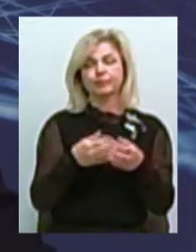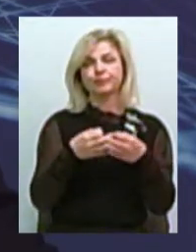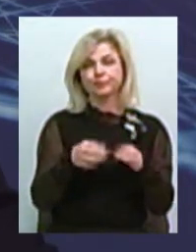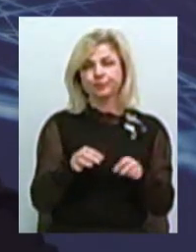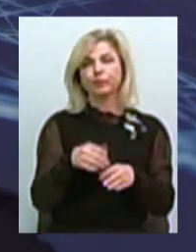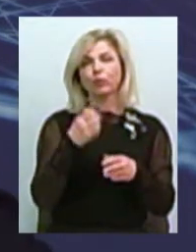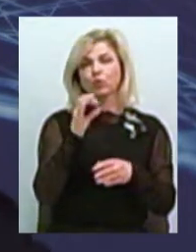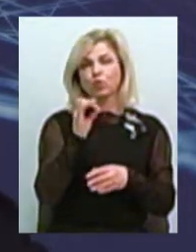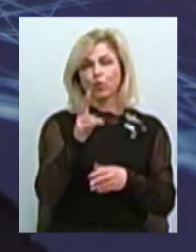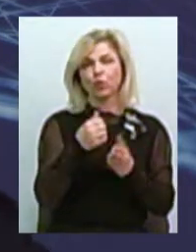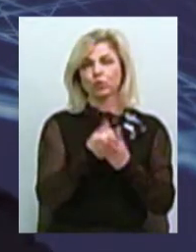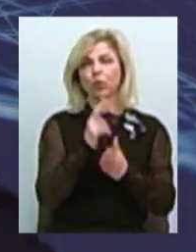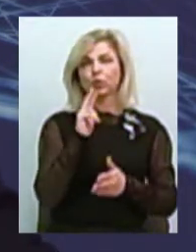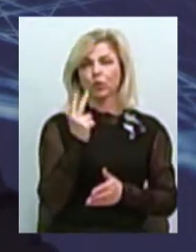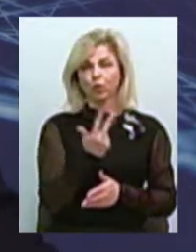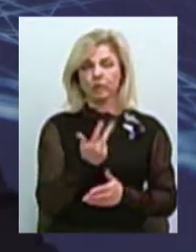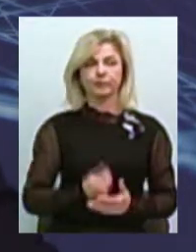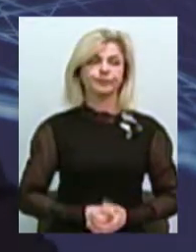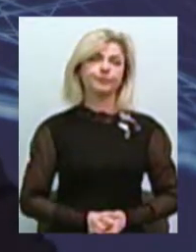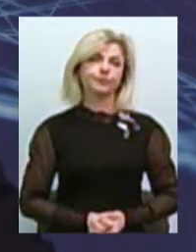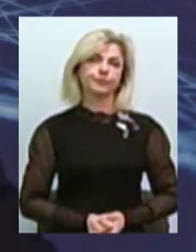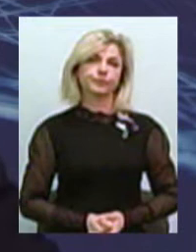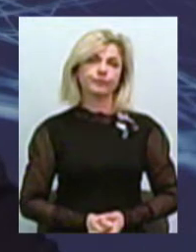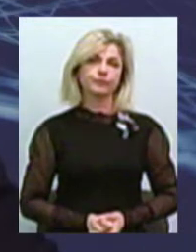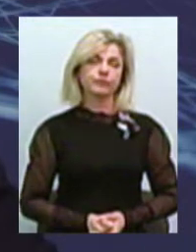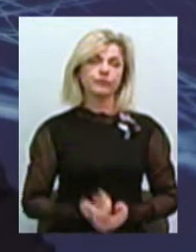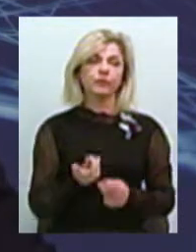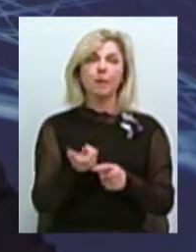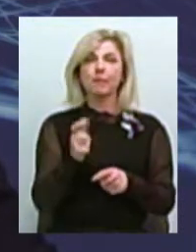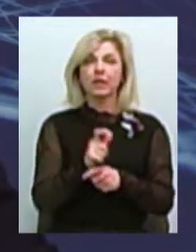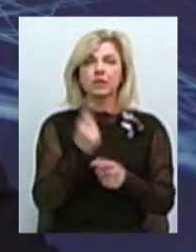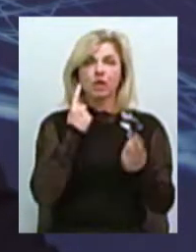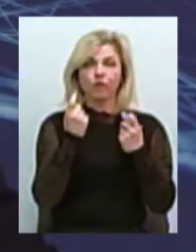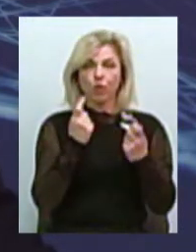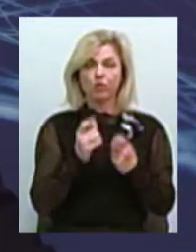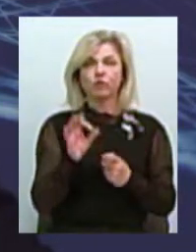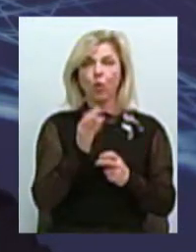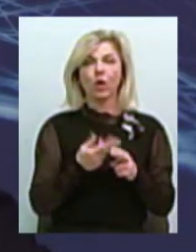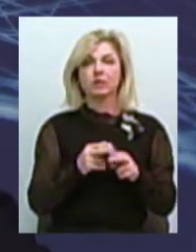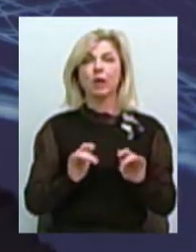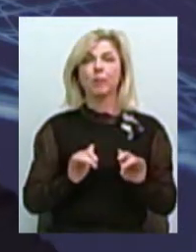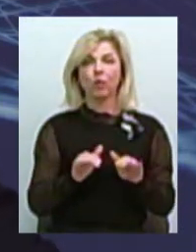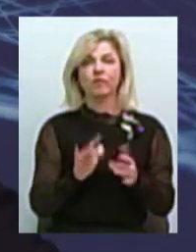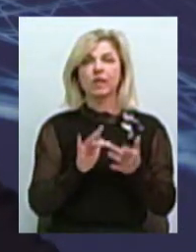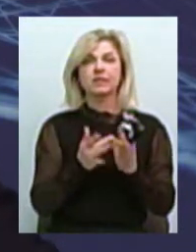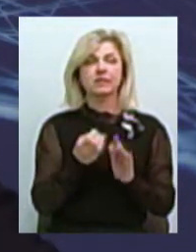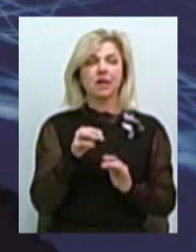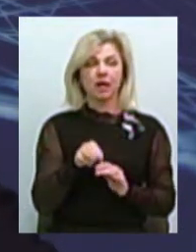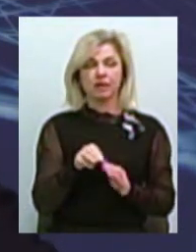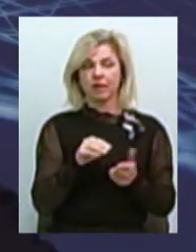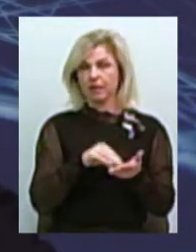до 3 років. Кінець цитати. Більше інформації про це впровадження на сайті